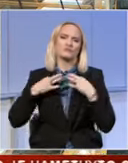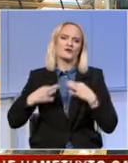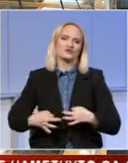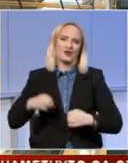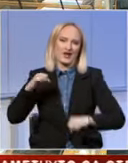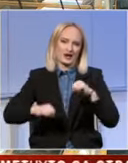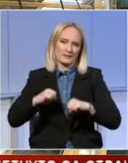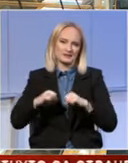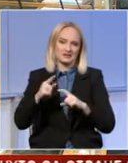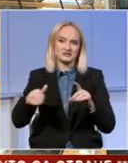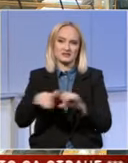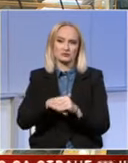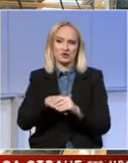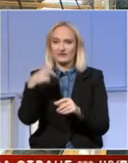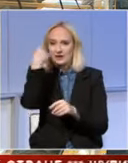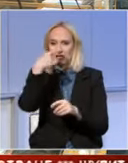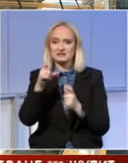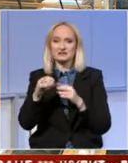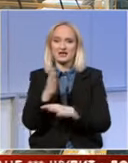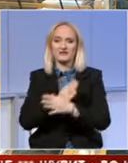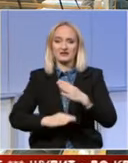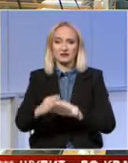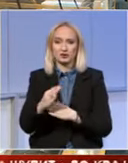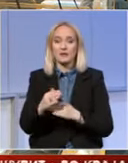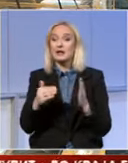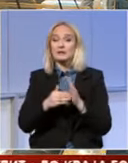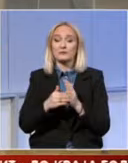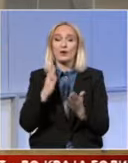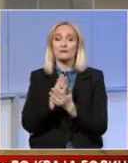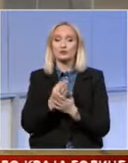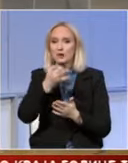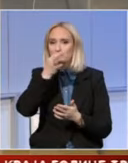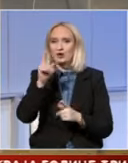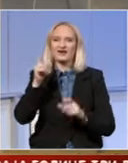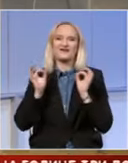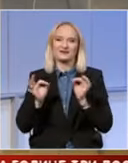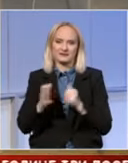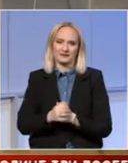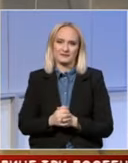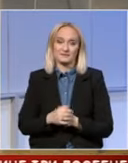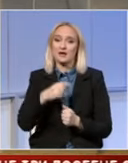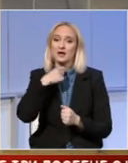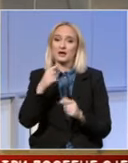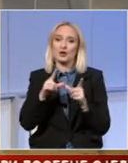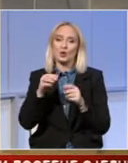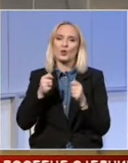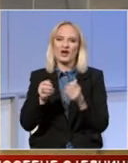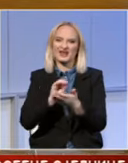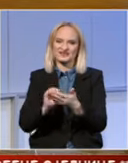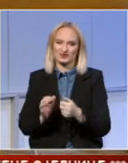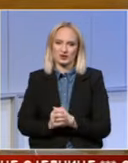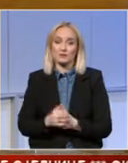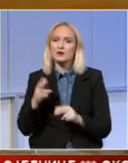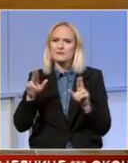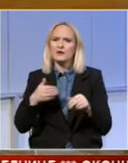profesionalne rehabilitacije i zapošljavanja lica sa invaliditetom trebalo da bude efikasnija i kvalitetnija, istaknuto je u izvještaju.